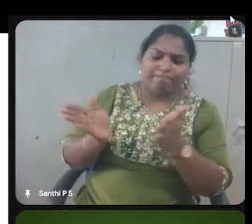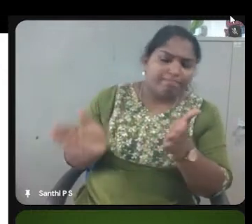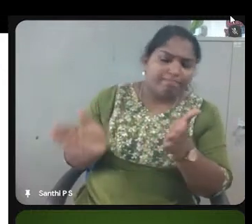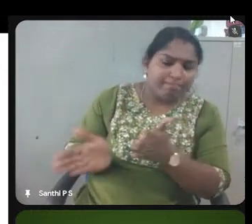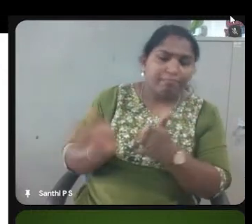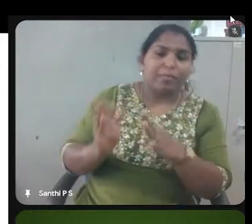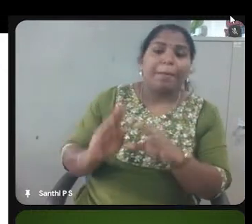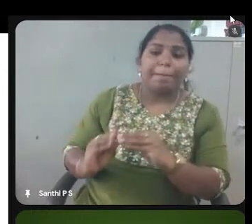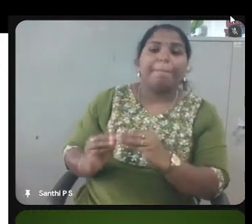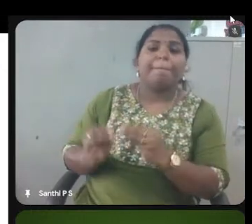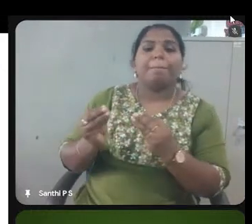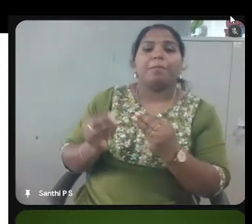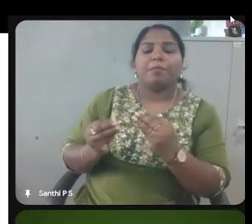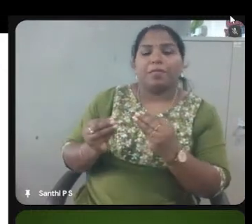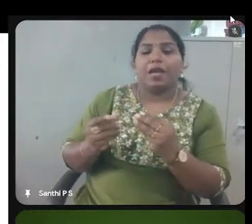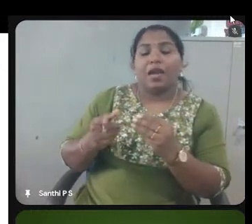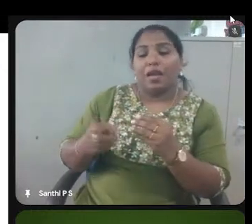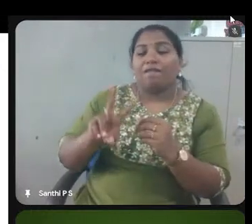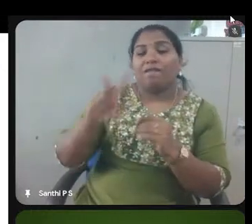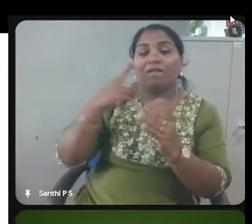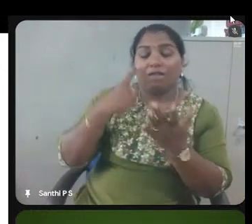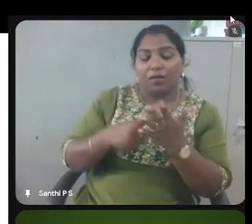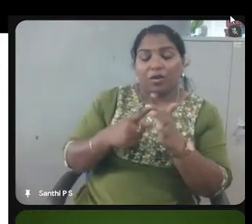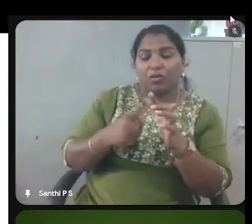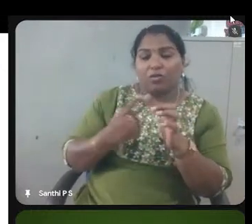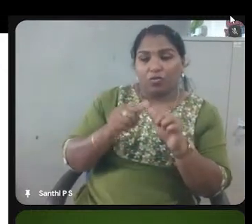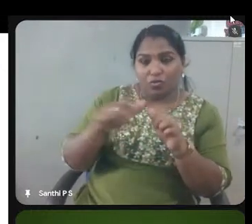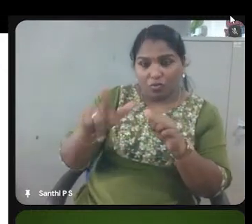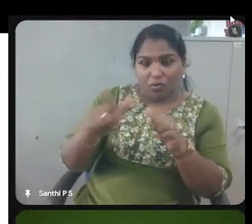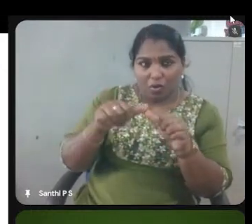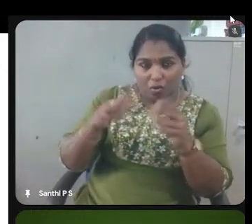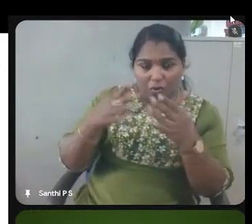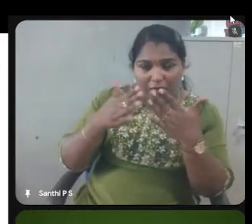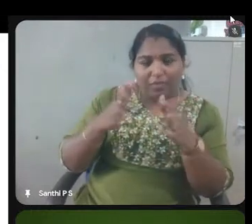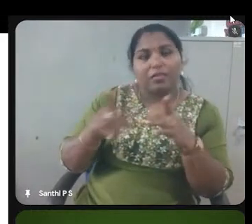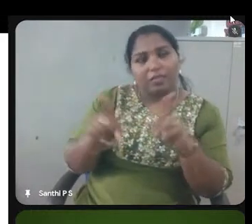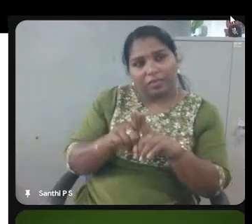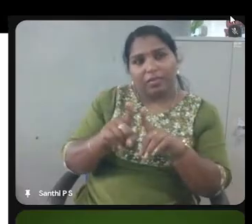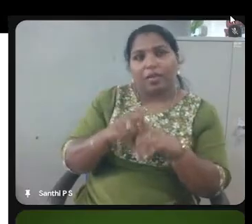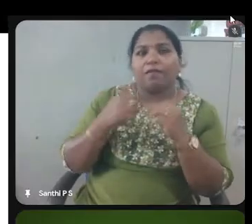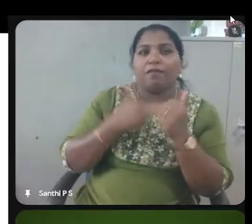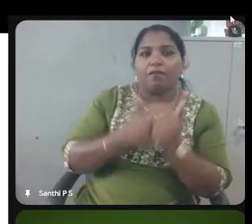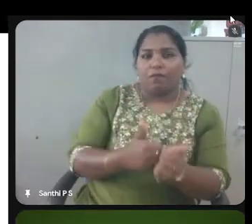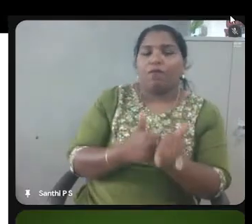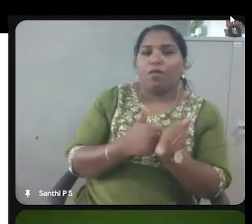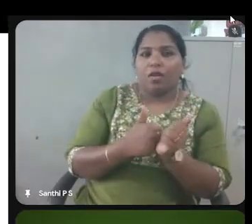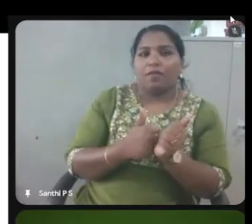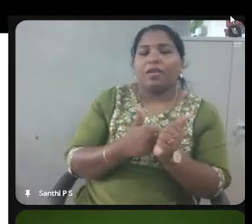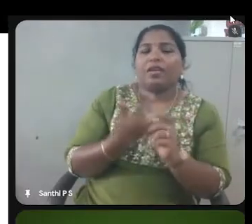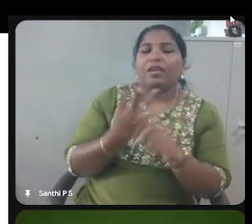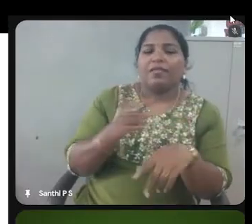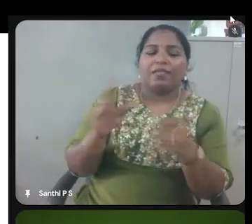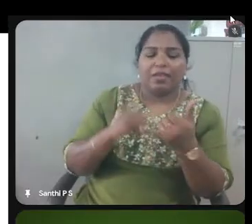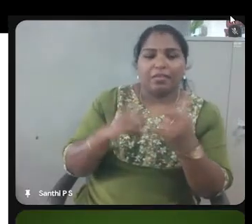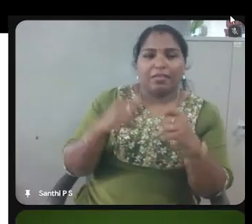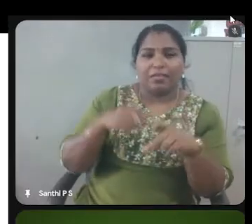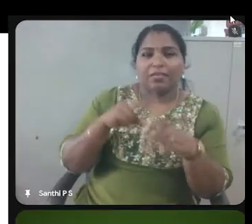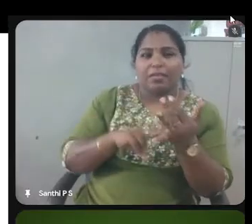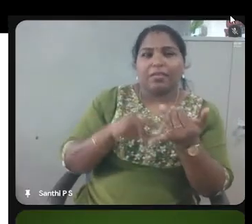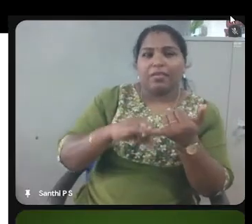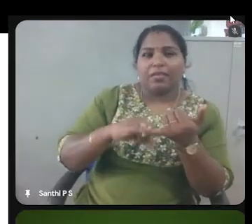അതാണ് മാക്സിമം നമ്മൾ വിർച്വൽ ഓട്ടിസമിൽ ചെയ്യുന്ന. സെൻസറി ഇഷ്യൂസ് ഒക്കെ ഉള്ളതുകൊണ്ട് അതിനനുസരിച്ചിട്ടുള്ള കുറെ സെൻസറി ആയിട്ടുള്ള